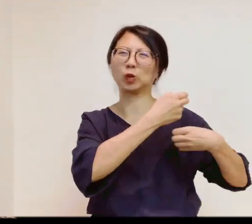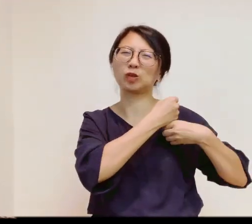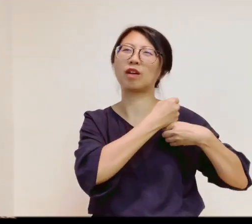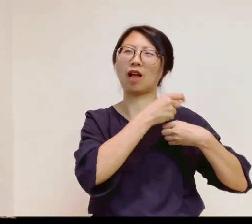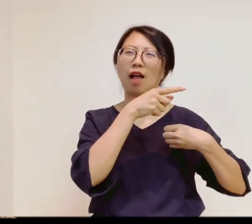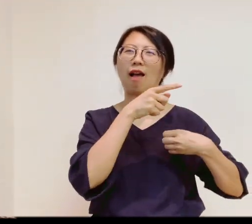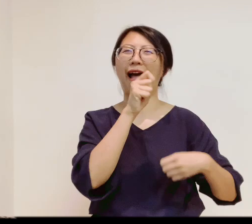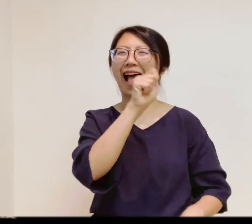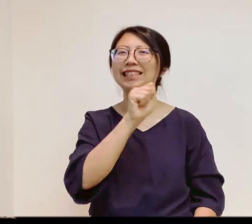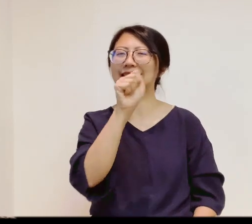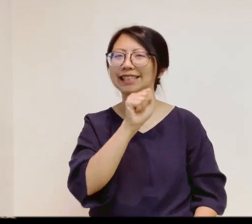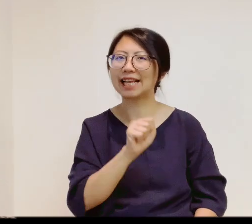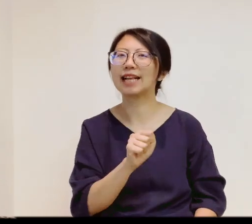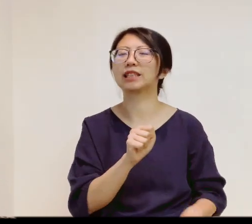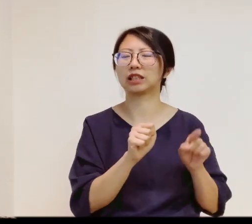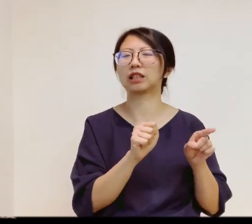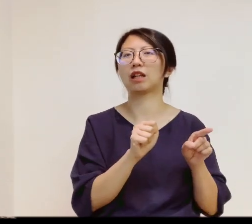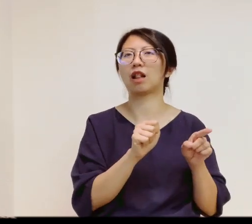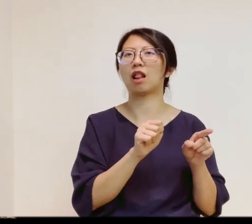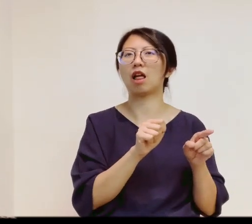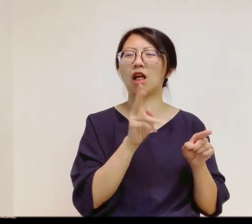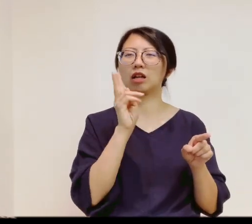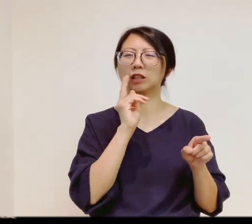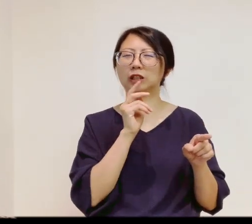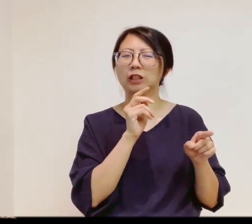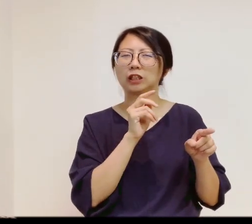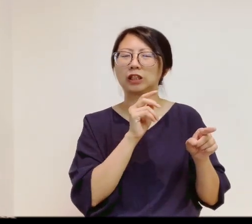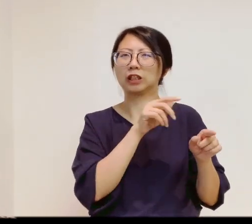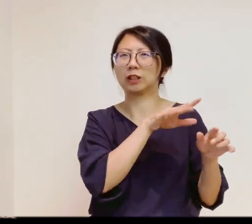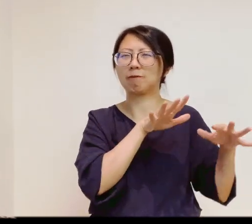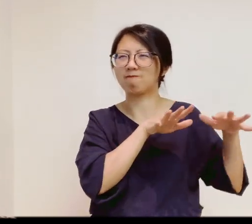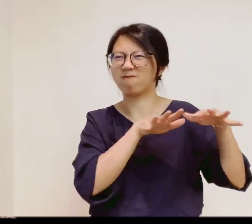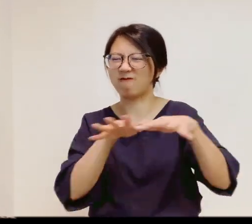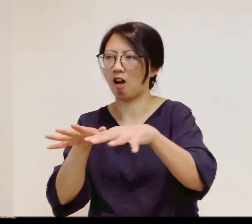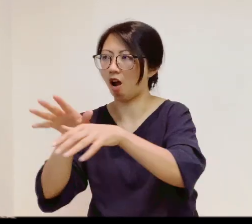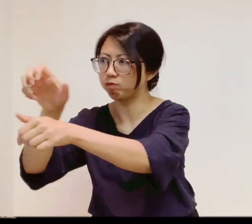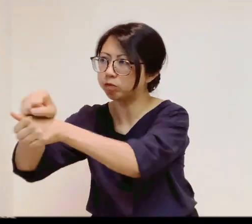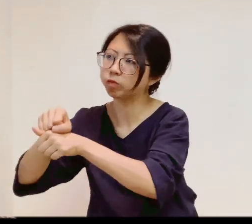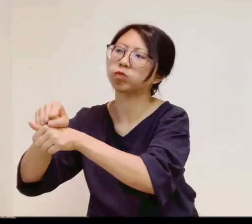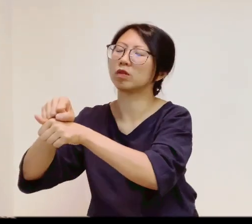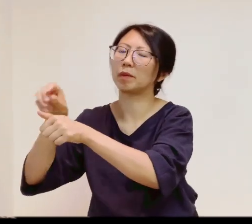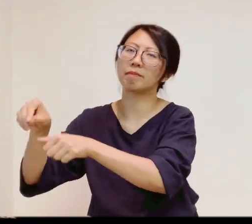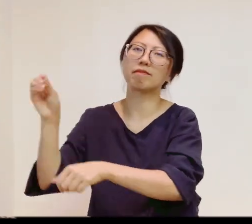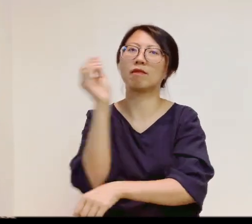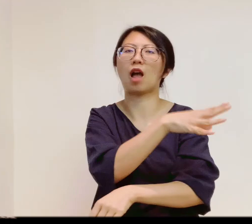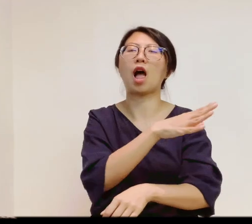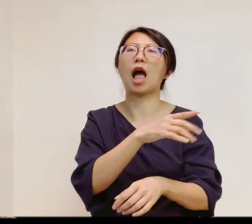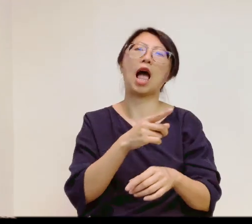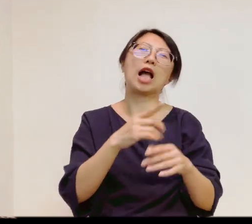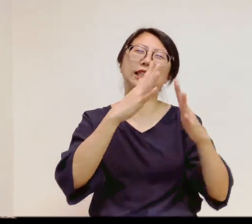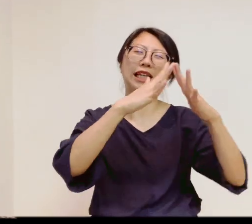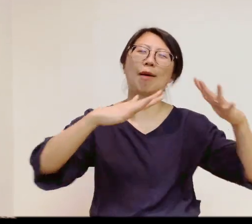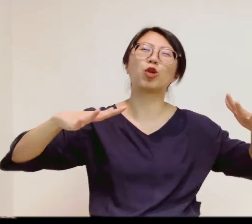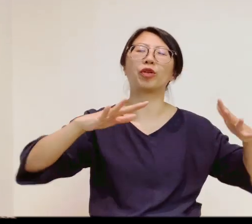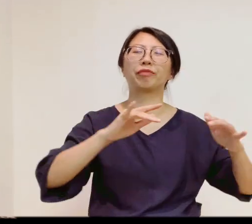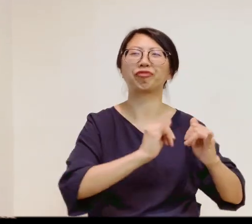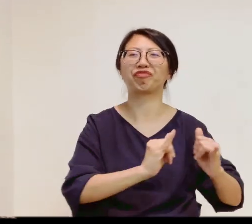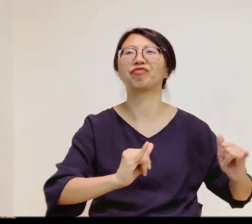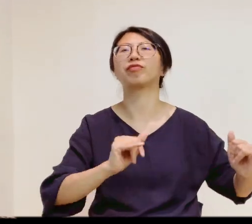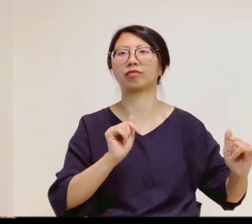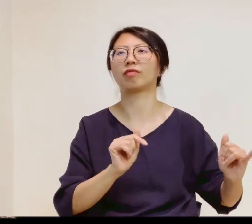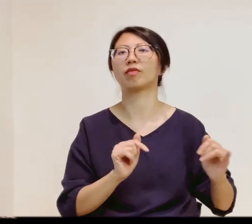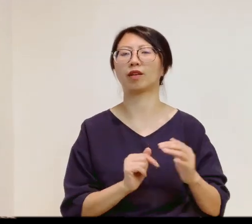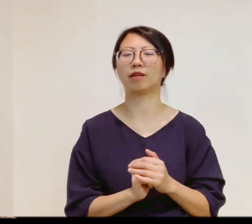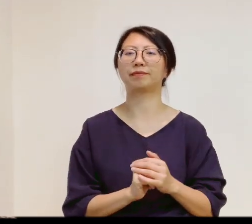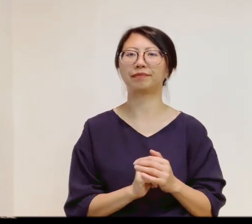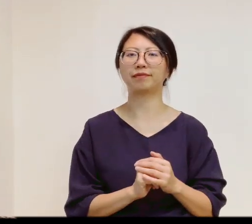咧，結果就俾一啲即係納粹軍咧，就嗰啲 SS 啦嚇嗰啲，咁啊就將佢哋捉咗之後咧，